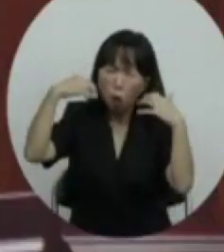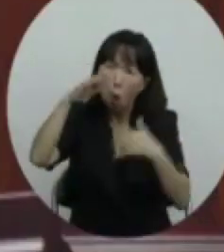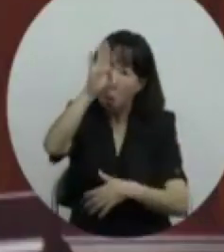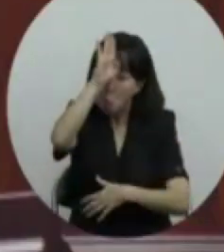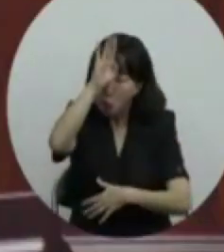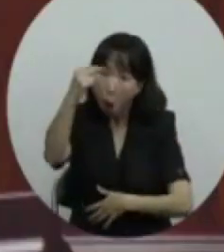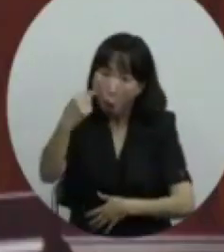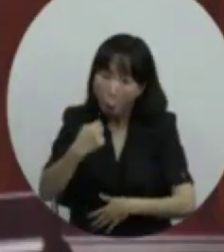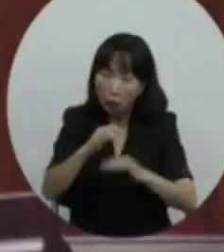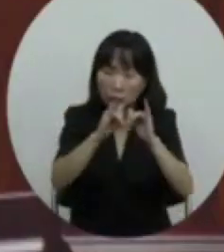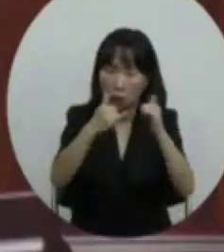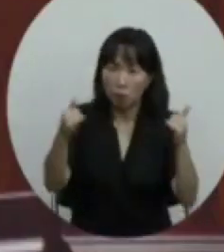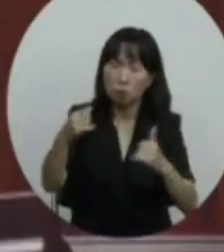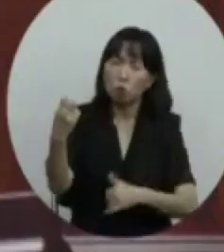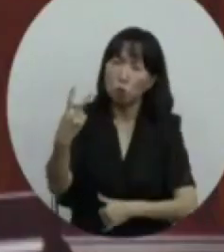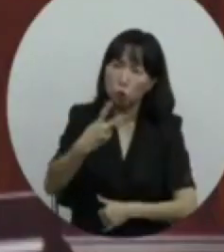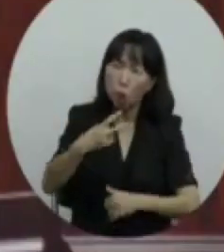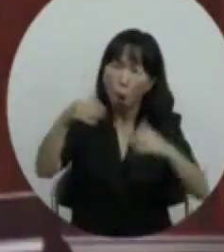온열질환예방대책,